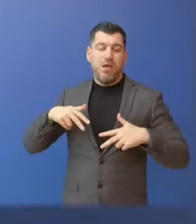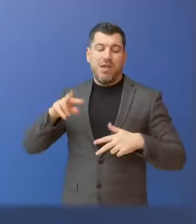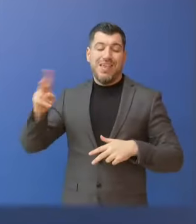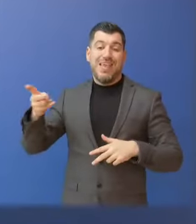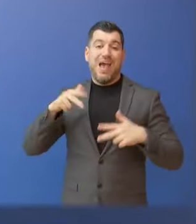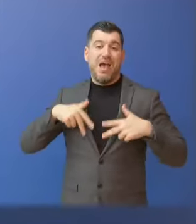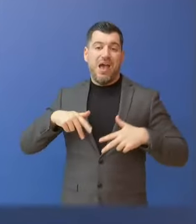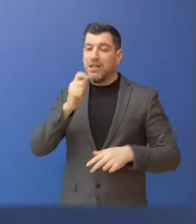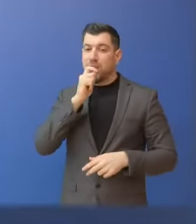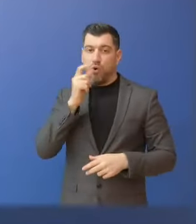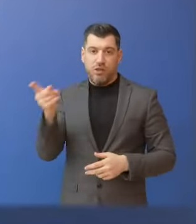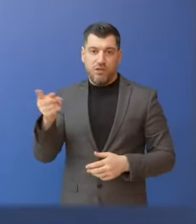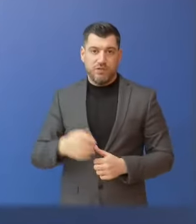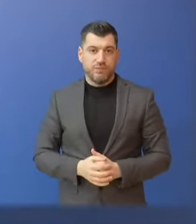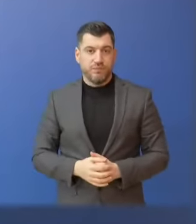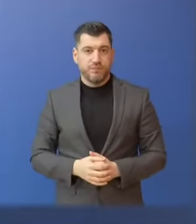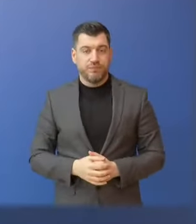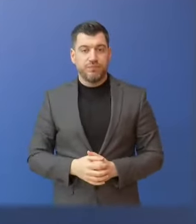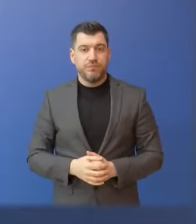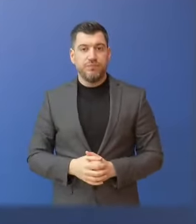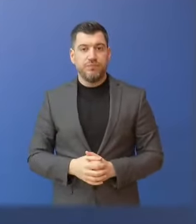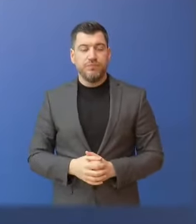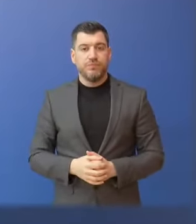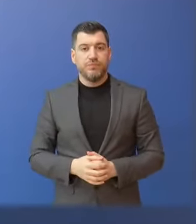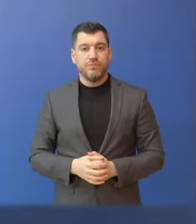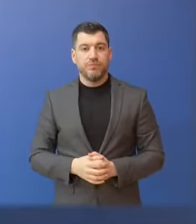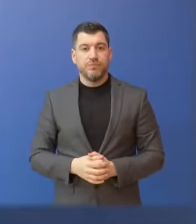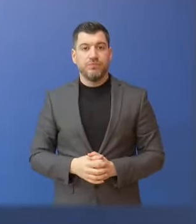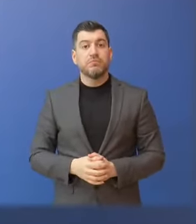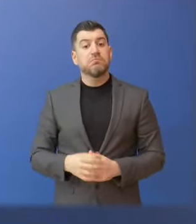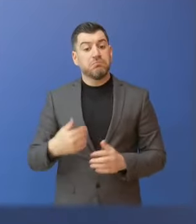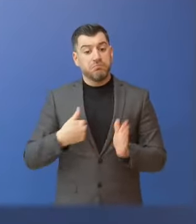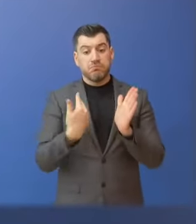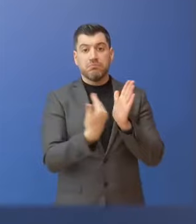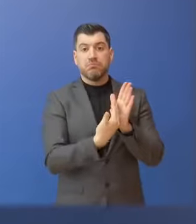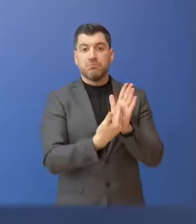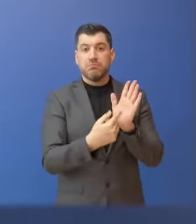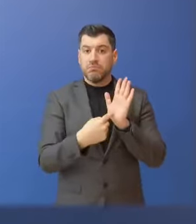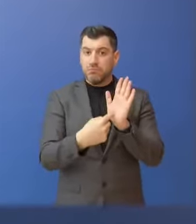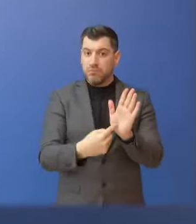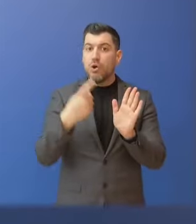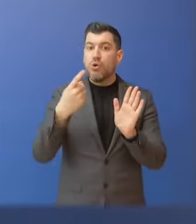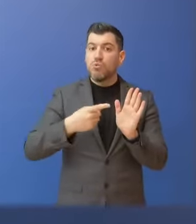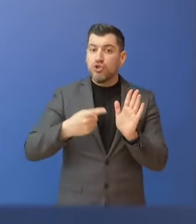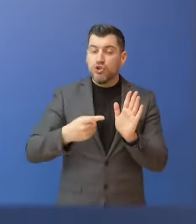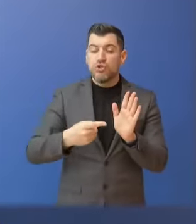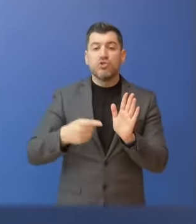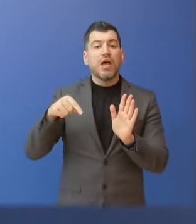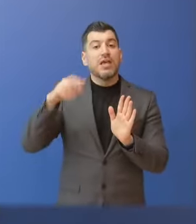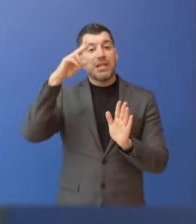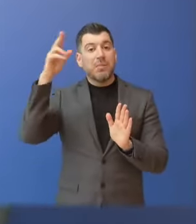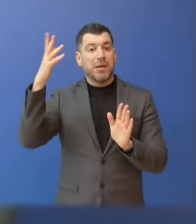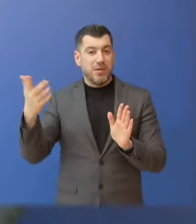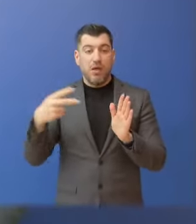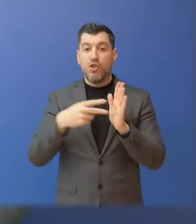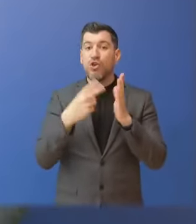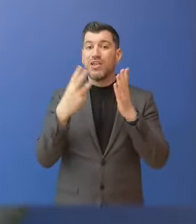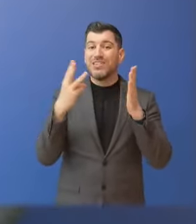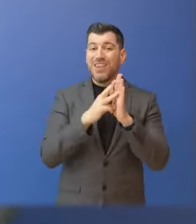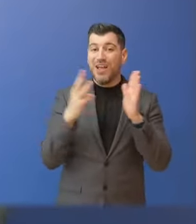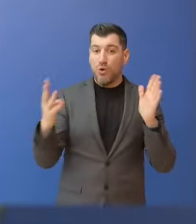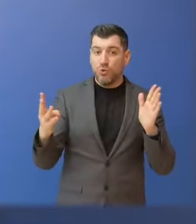τον προϋπολογισμό της χώρας τα χρήματα που δίνονται επίσημα για τριτοβάθμια εκπαίδευση για τα πανεπιστήμια 2018